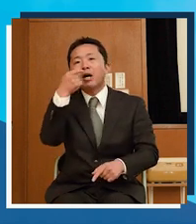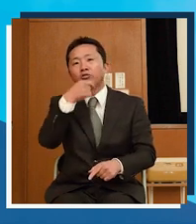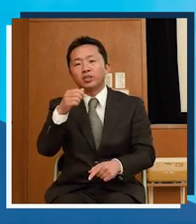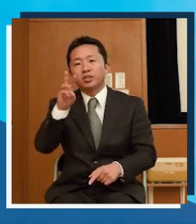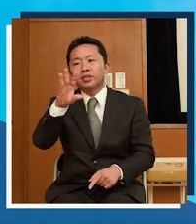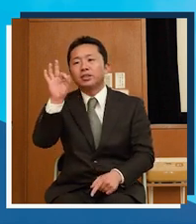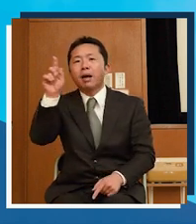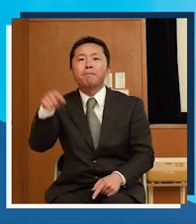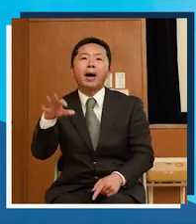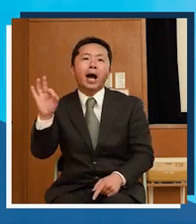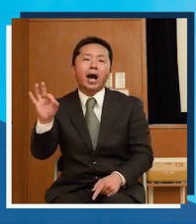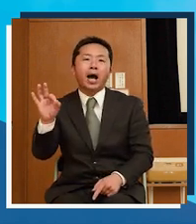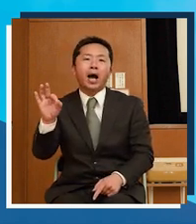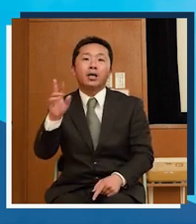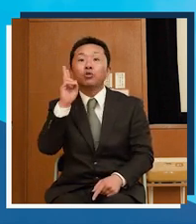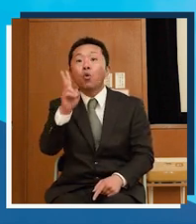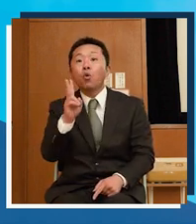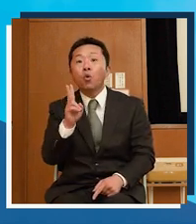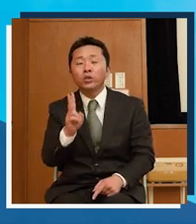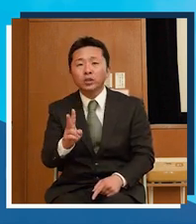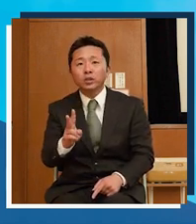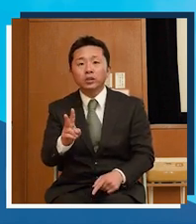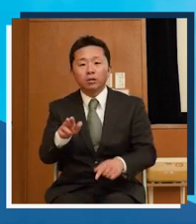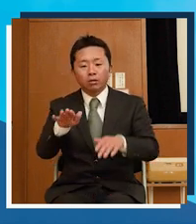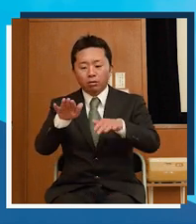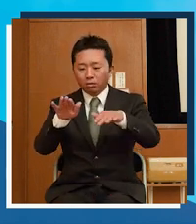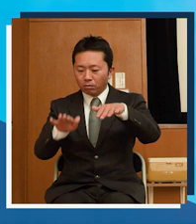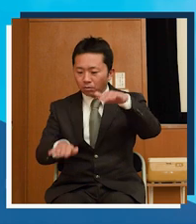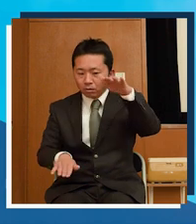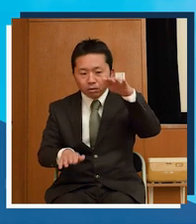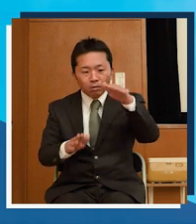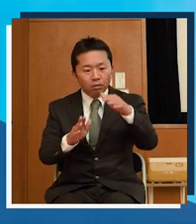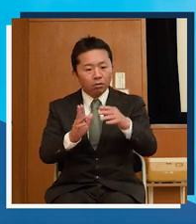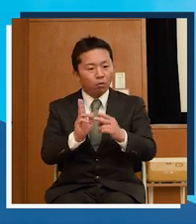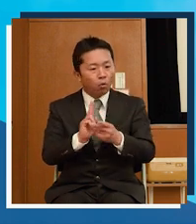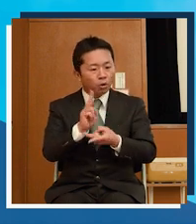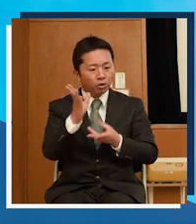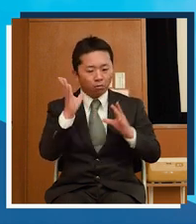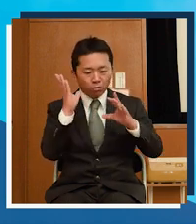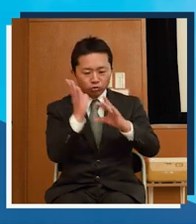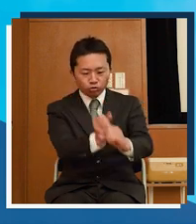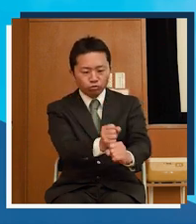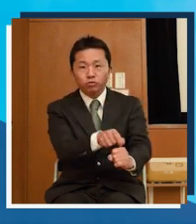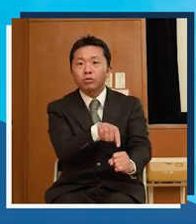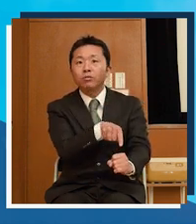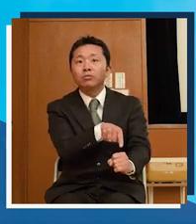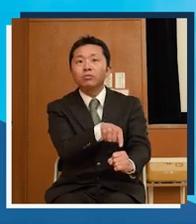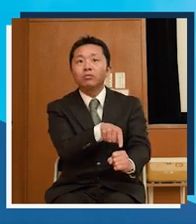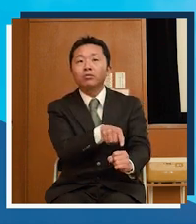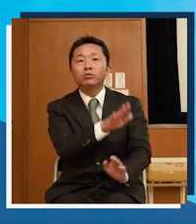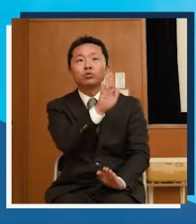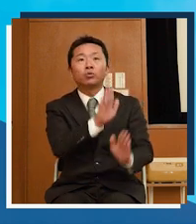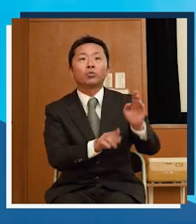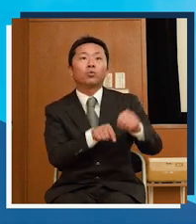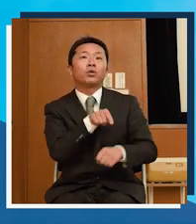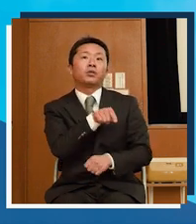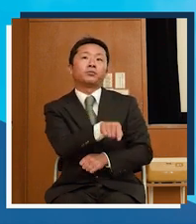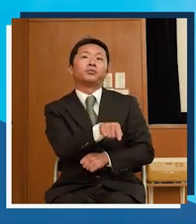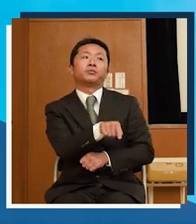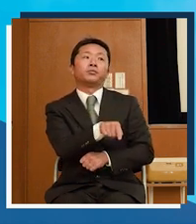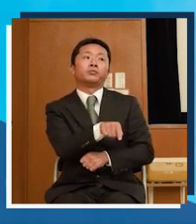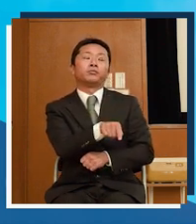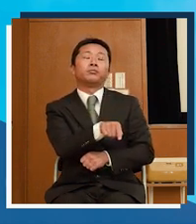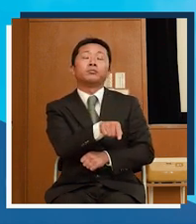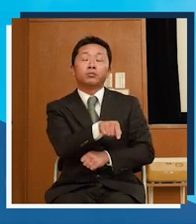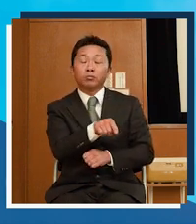長崎1.7というようにあまりにも沖縄に軍基地が集中しているということがえこのような